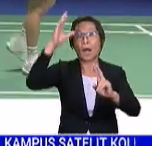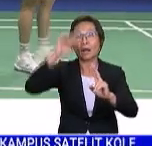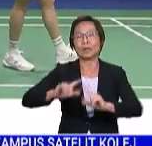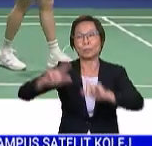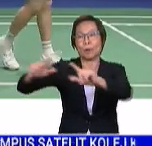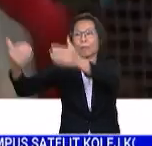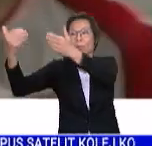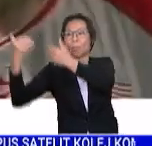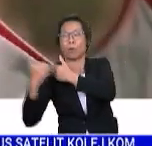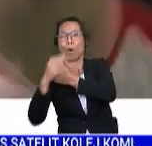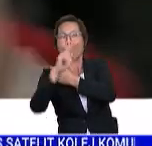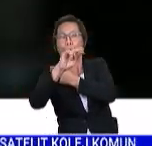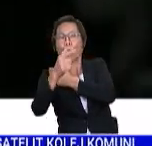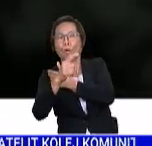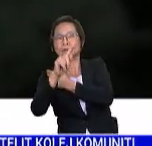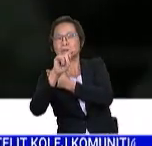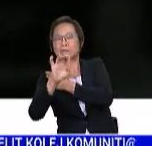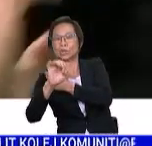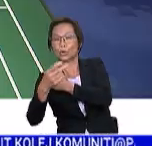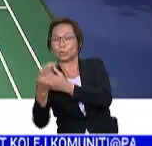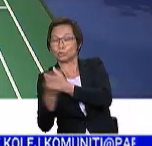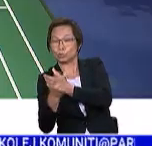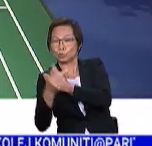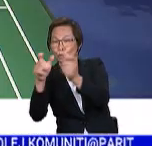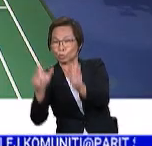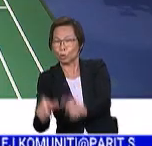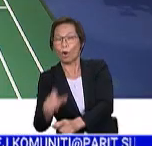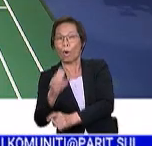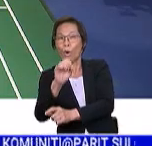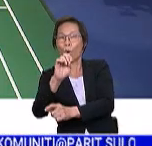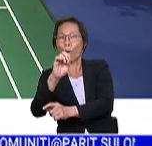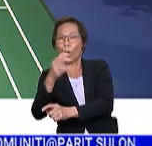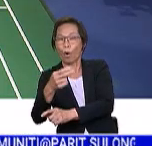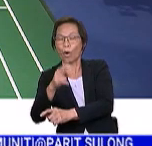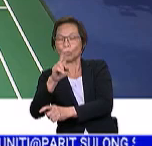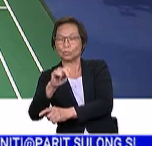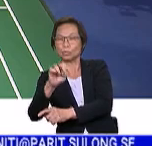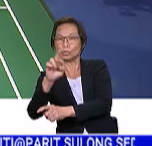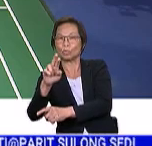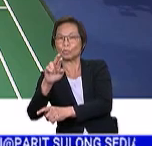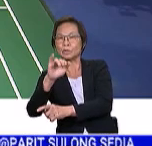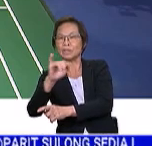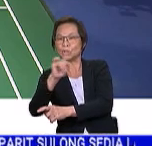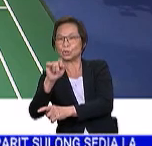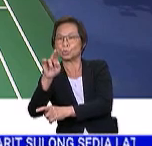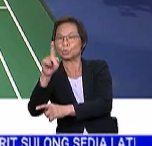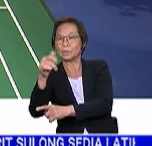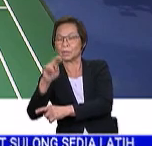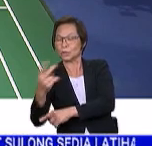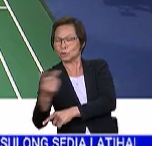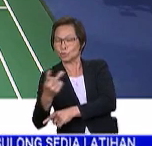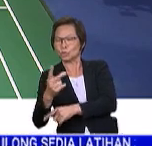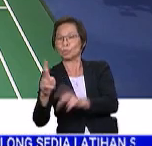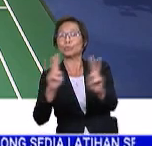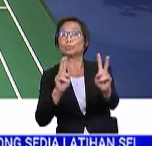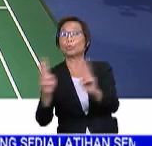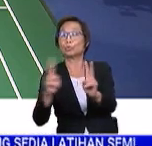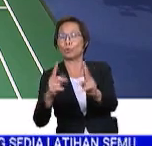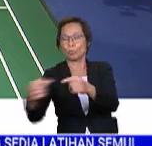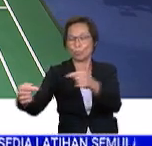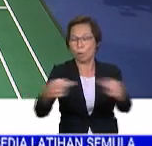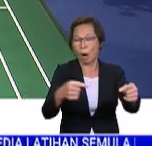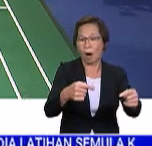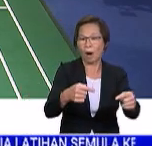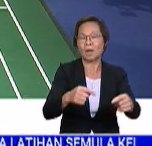kini terletak pada bahwa OST Shinzui dan gosip Nuri sodium Sonic apabila kedua gantinya itu bakal